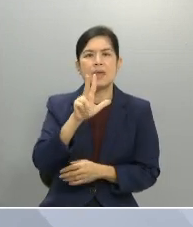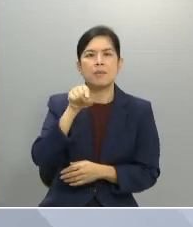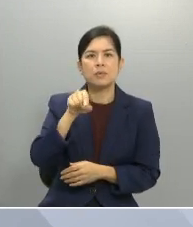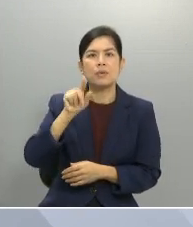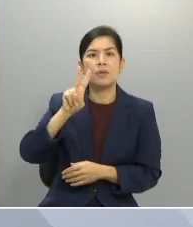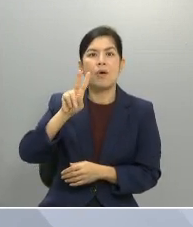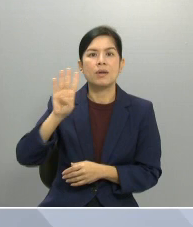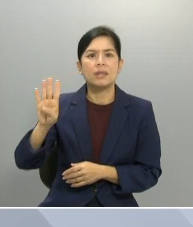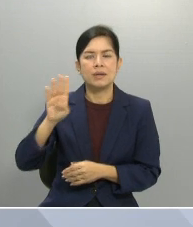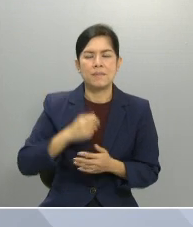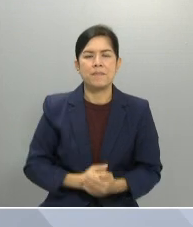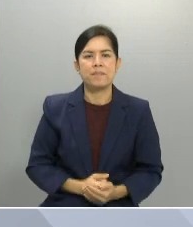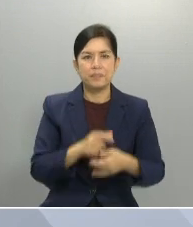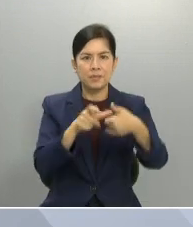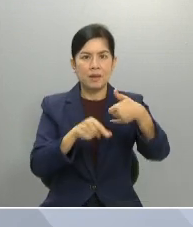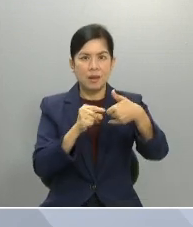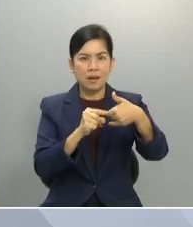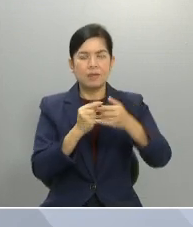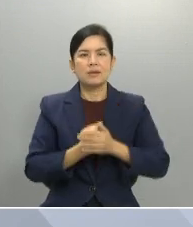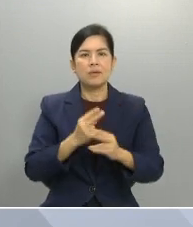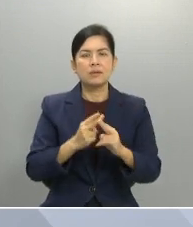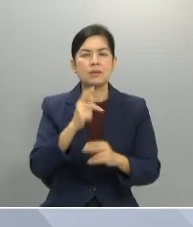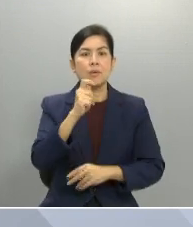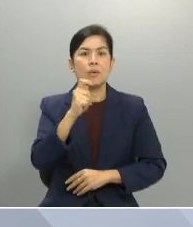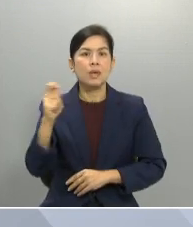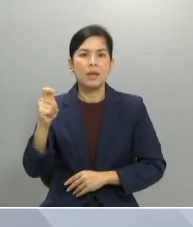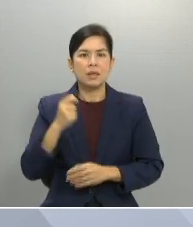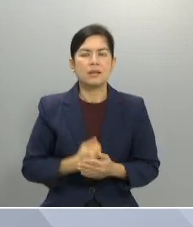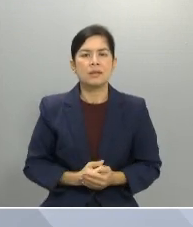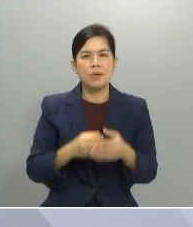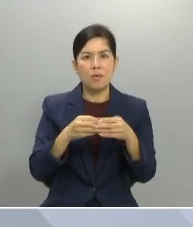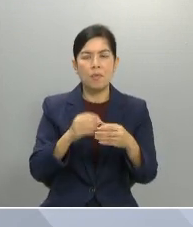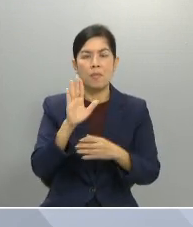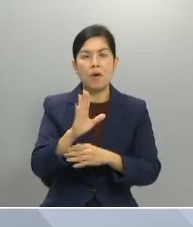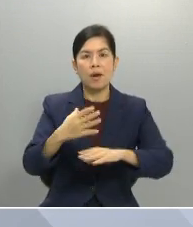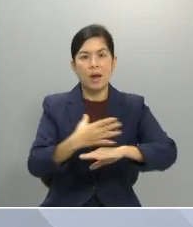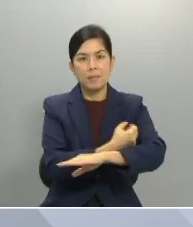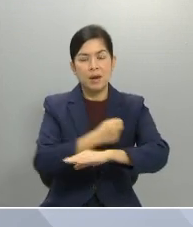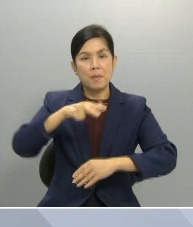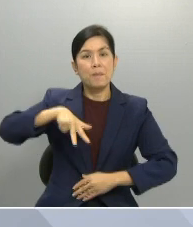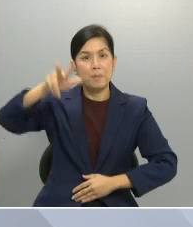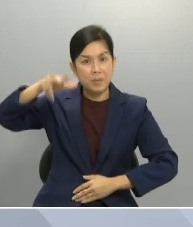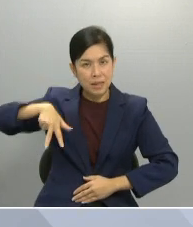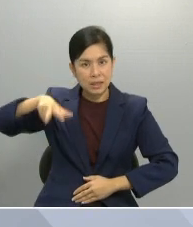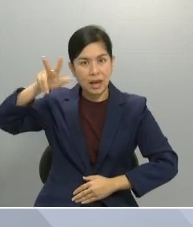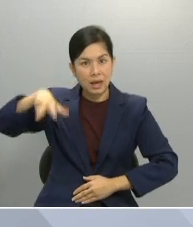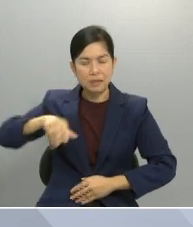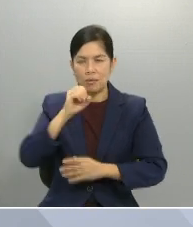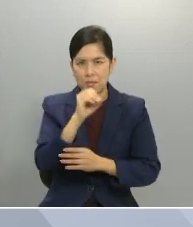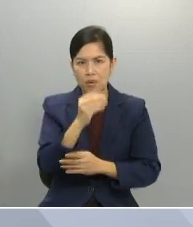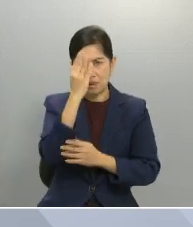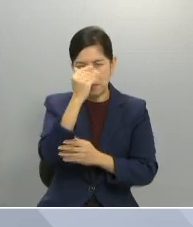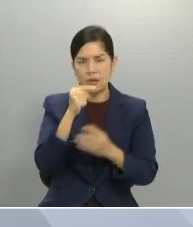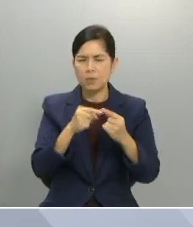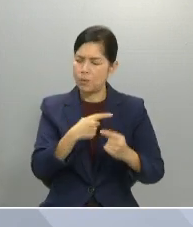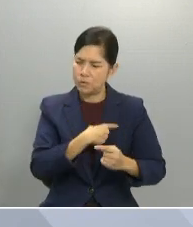คุณอุ๊งอิ๊งพาทองทานชินวัตรค่ะเหตุผลก็คือเป็นคนรุ่นใหม่ชื่นชอบพรรคเพื่อไทยนโยบายของพรรคเพื่อไทยสามารถแก้